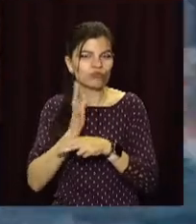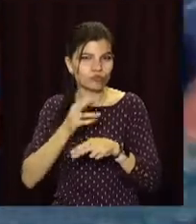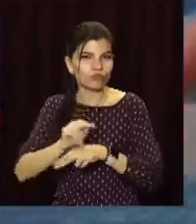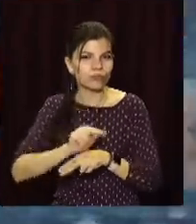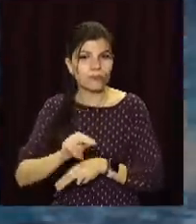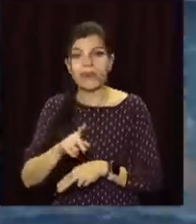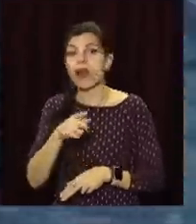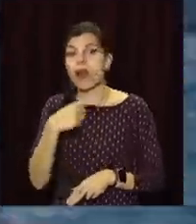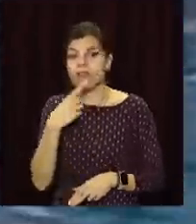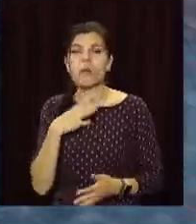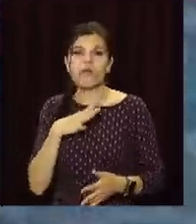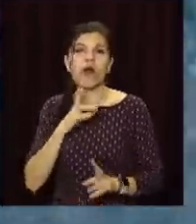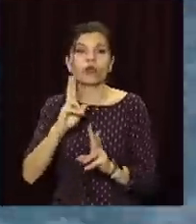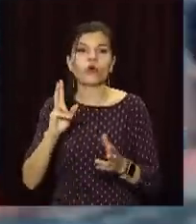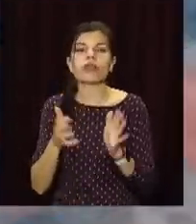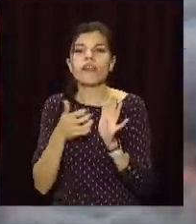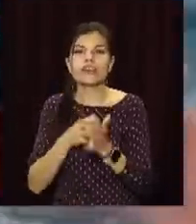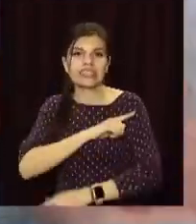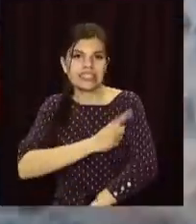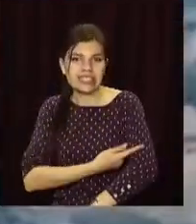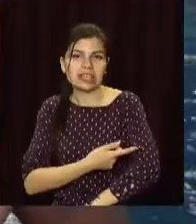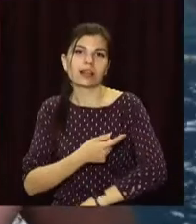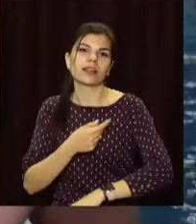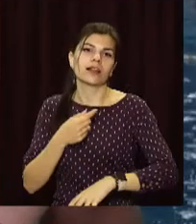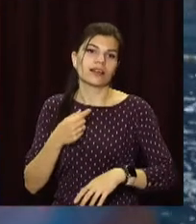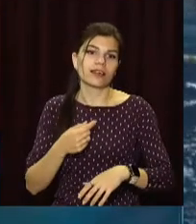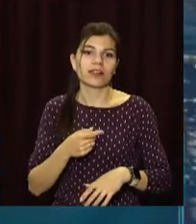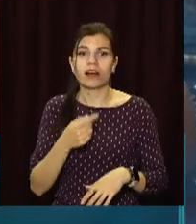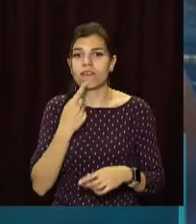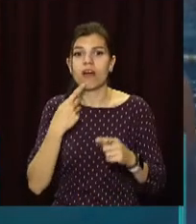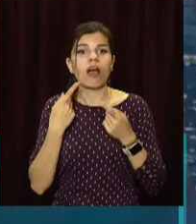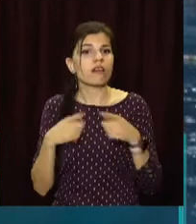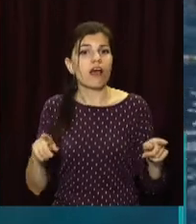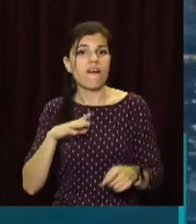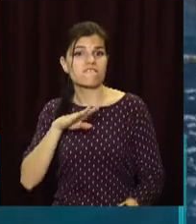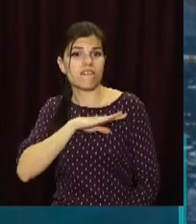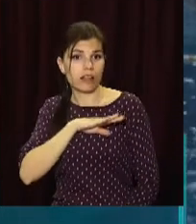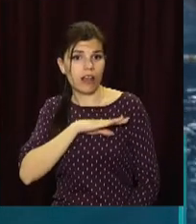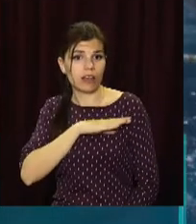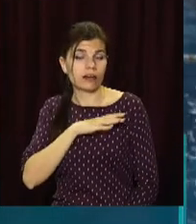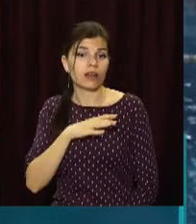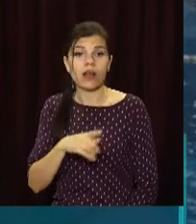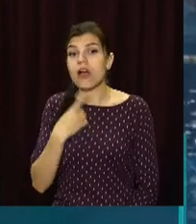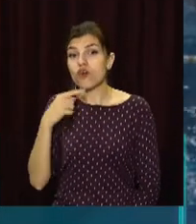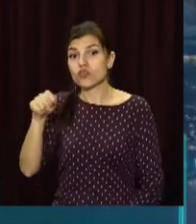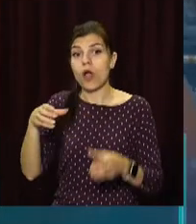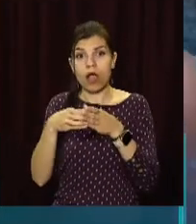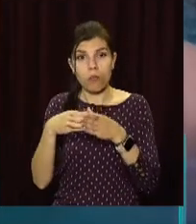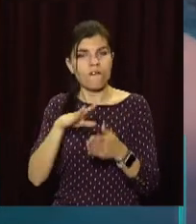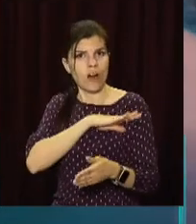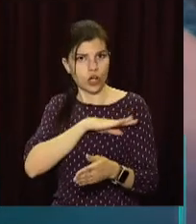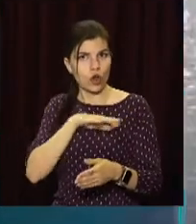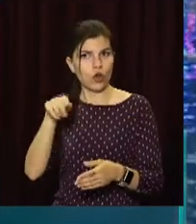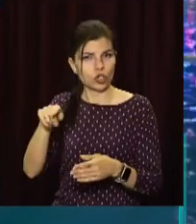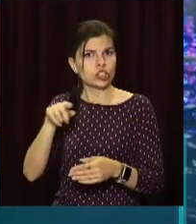не вистачило сил і фортуни у завершальній стадії атак. Різниця у вратаря. У цієї команди вратар сильніший, ніж